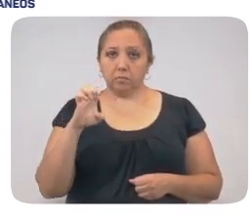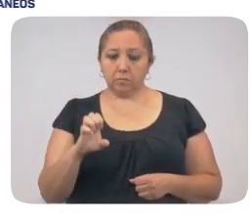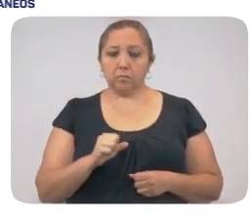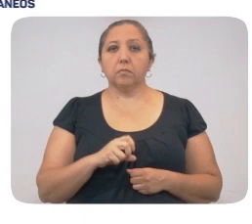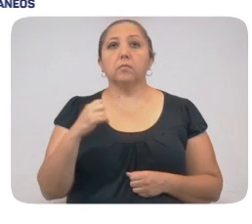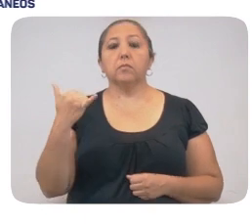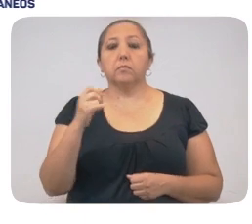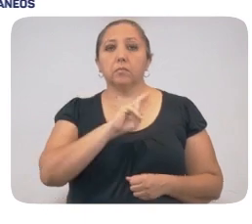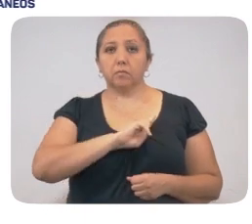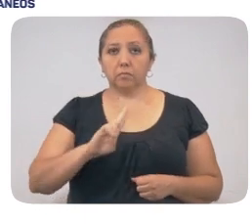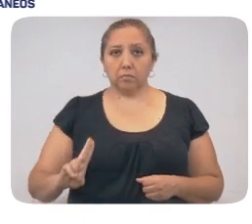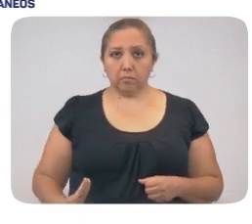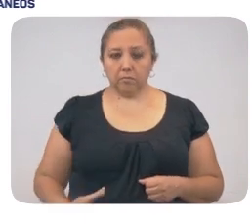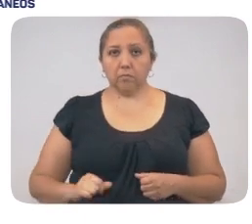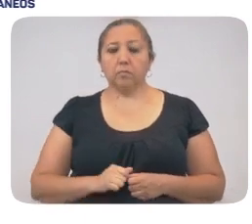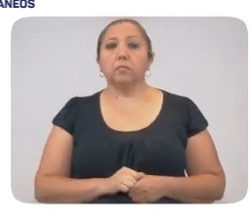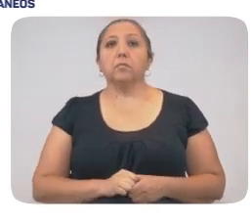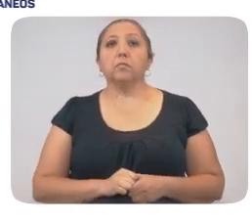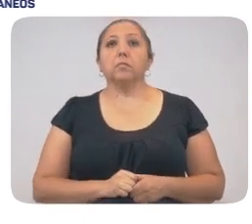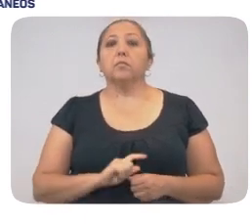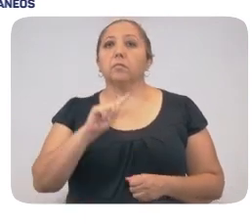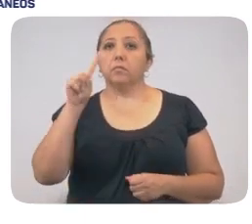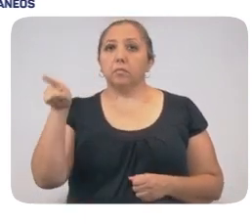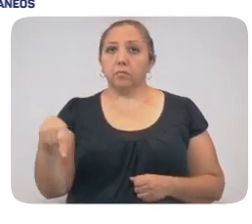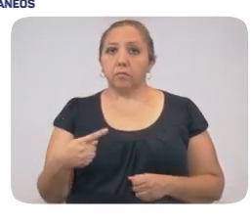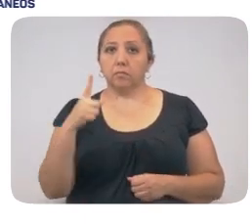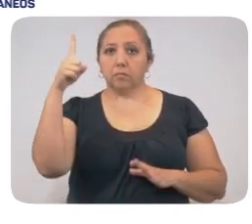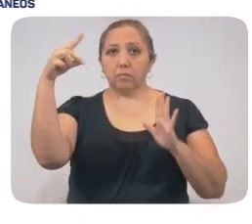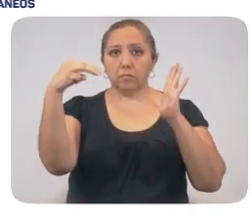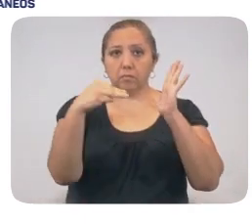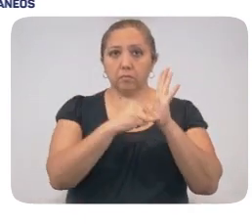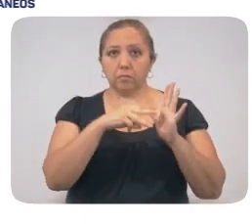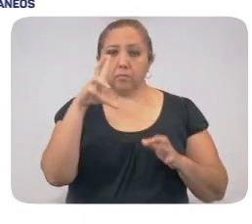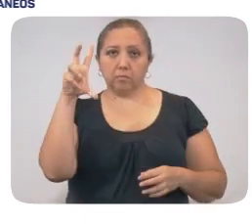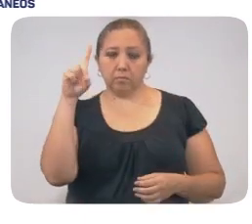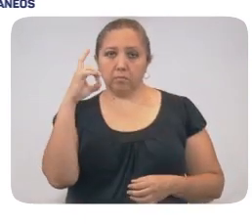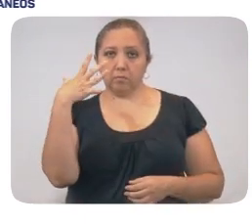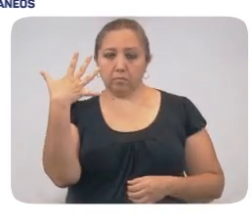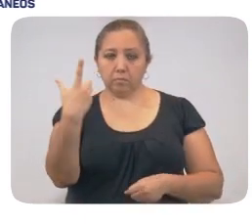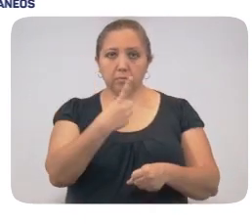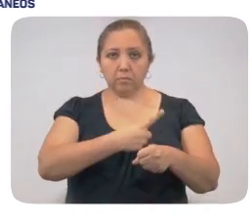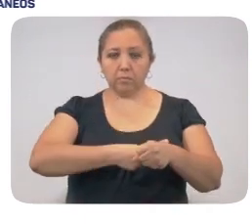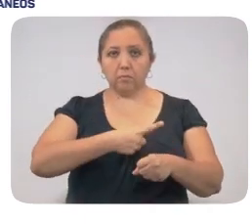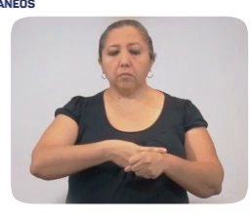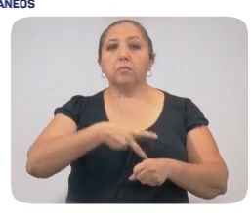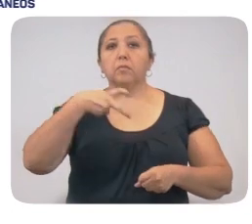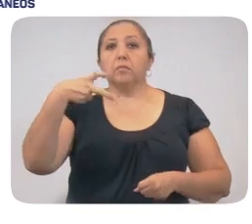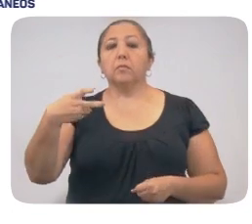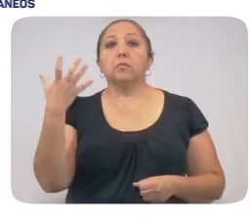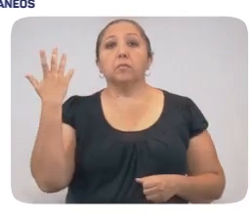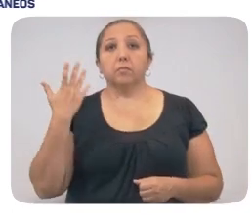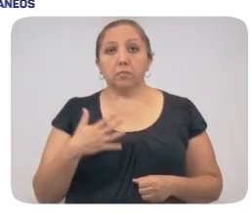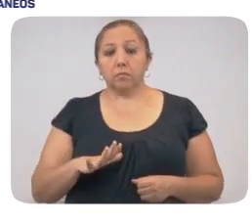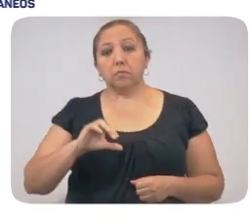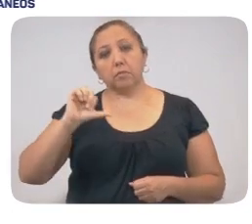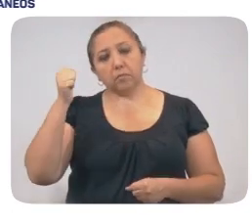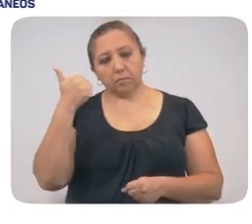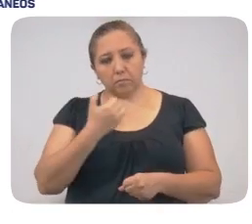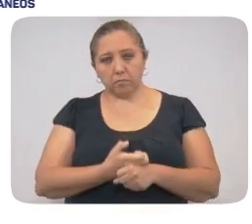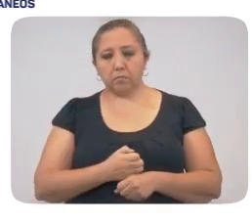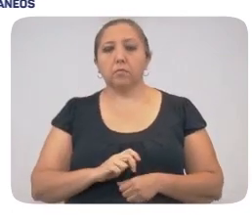kahakbal tukahil halacho, yan talamilti yetel diabetes kachi, beshan talamilti luchaykuyik. Talamil tu presión yetel